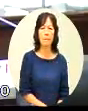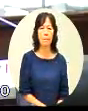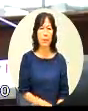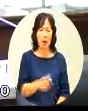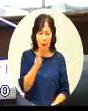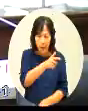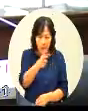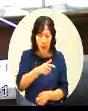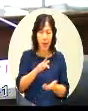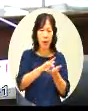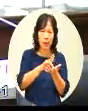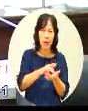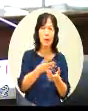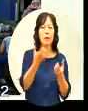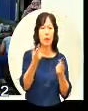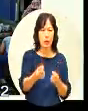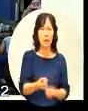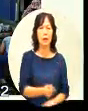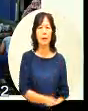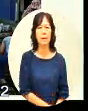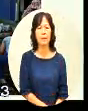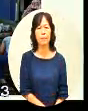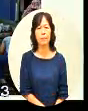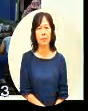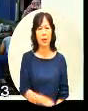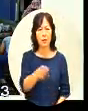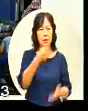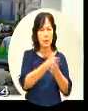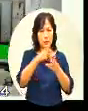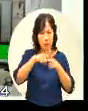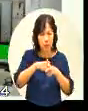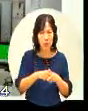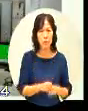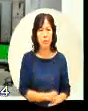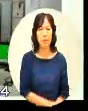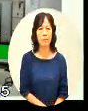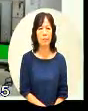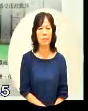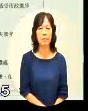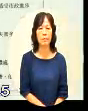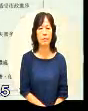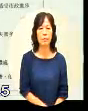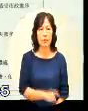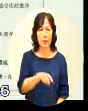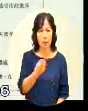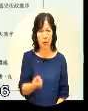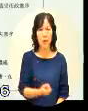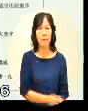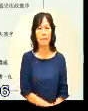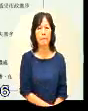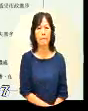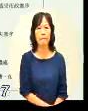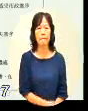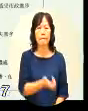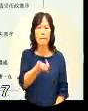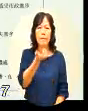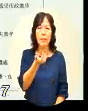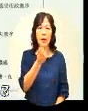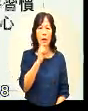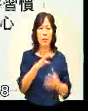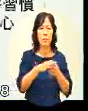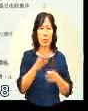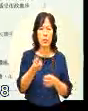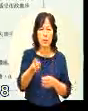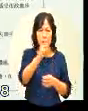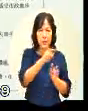药也好，请下一张。好、哦，这志工哦，还有下一张，请下一张。刚刚那个，请上一